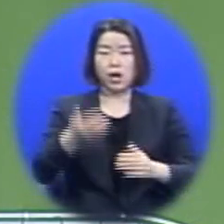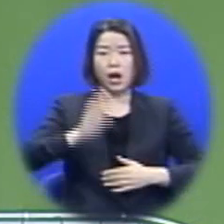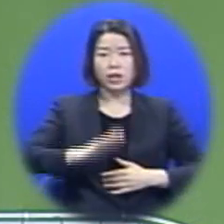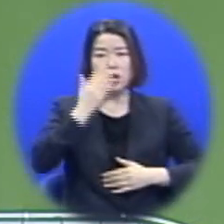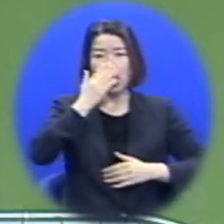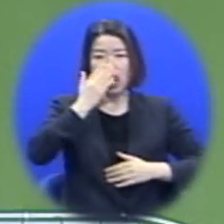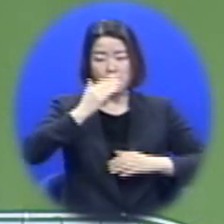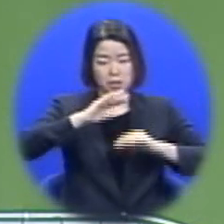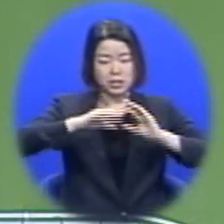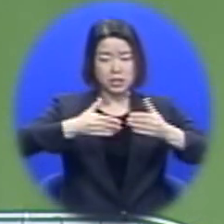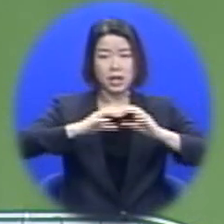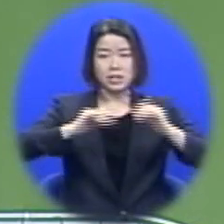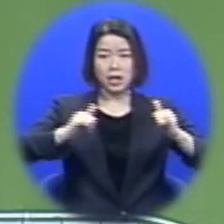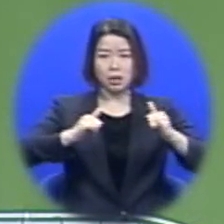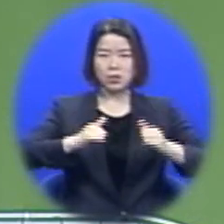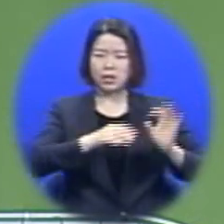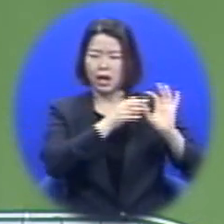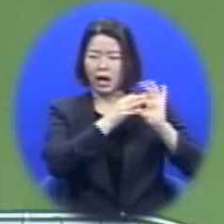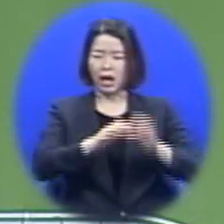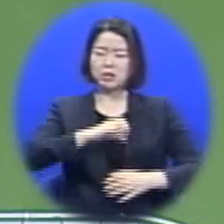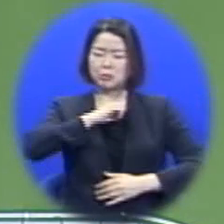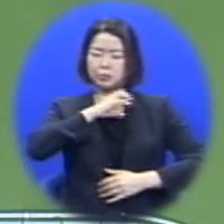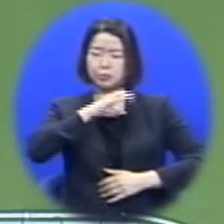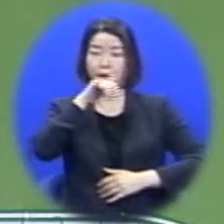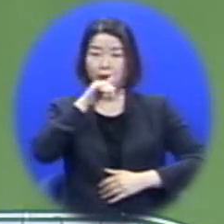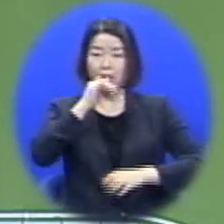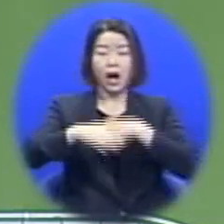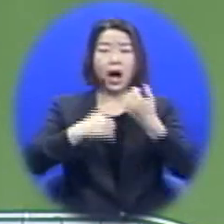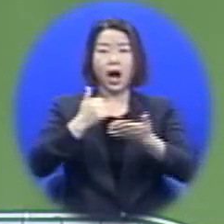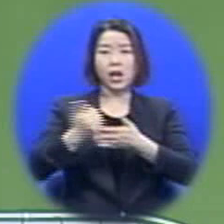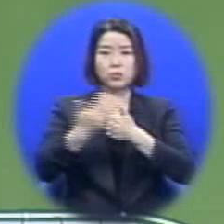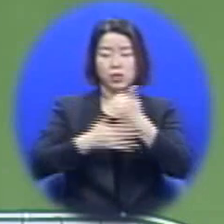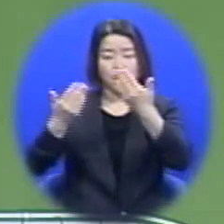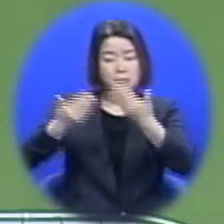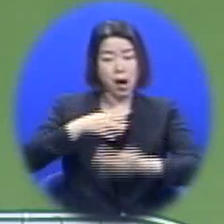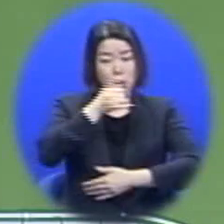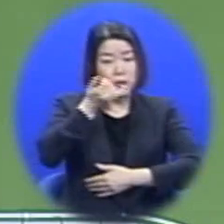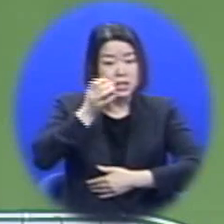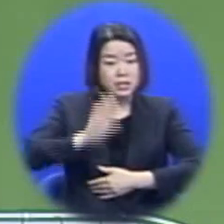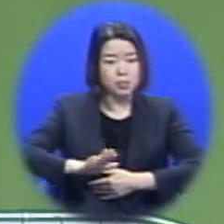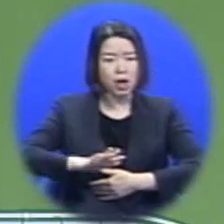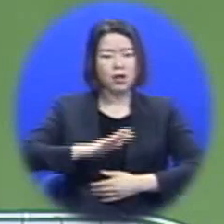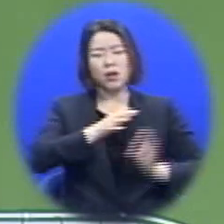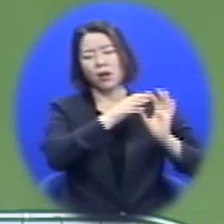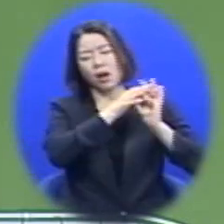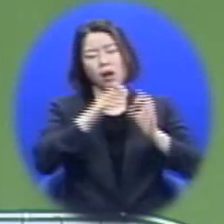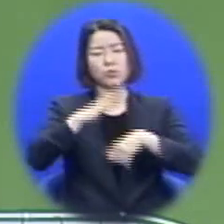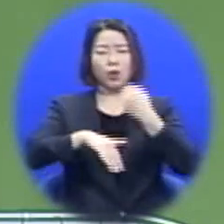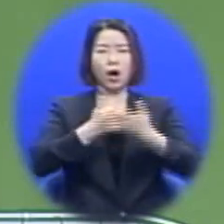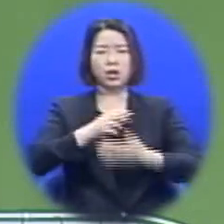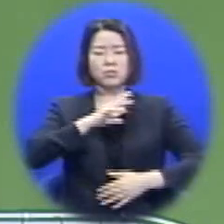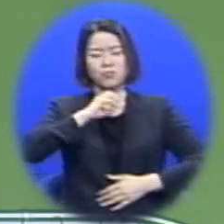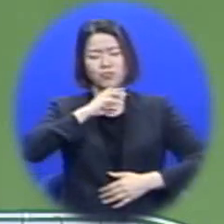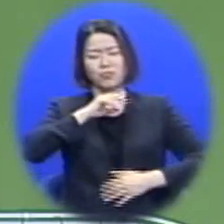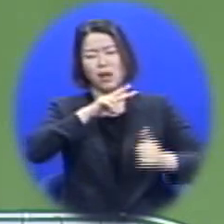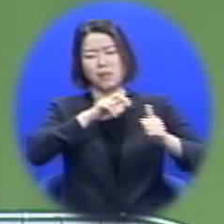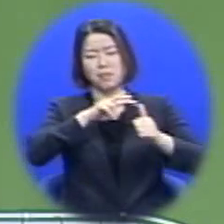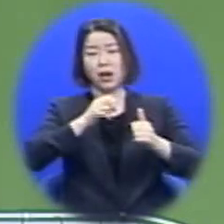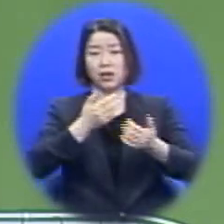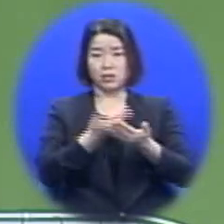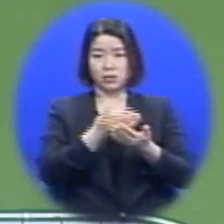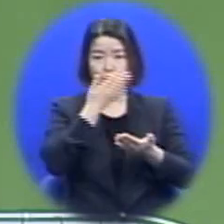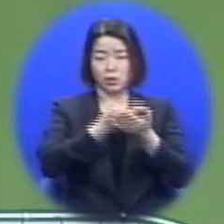끊임없이 불평합니다. 하나님의 은혜를 받으면서도 그들은 끊임없이 하나님에게 원망합니다. 먹을 것을